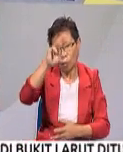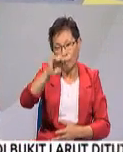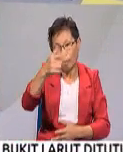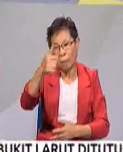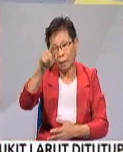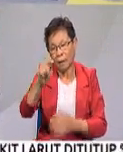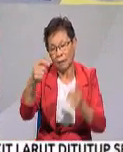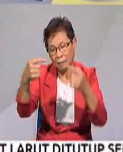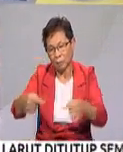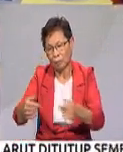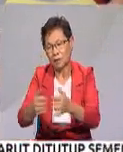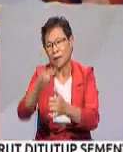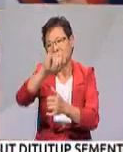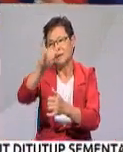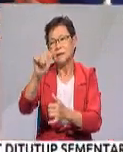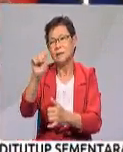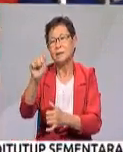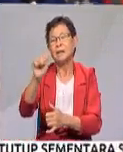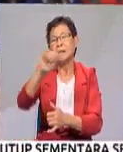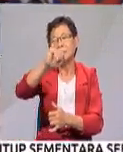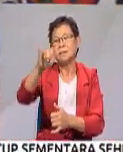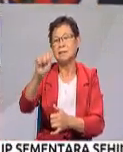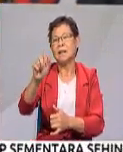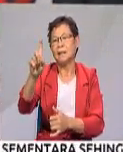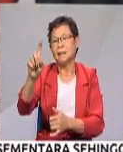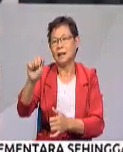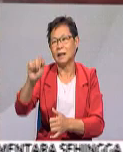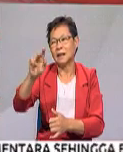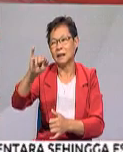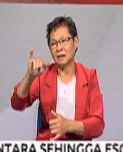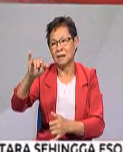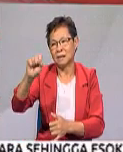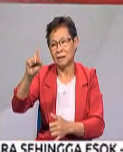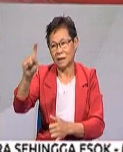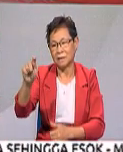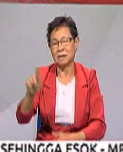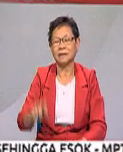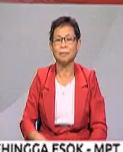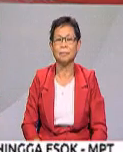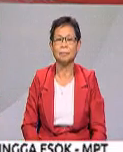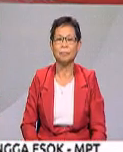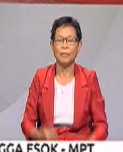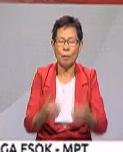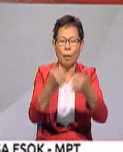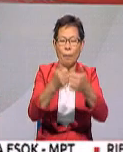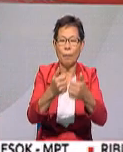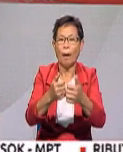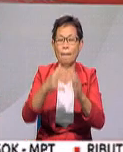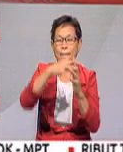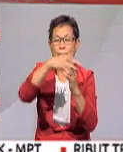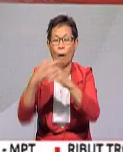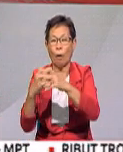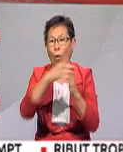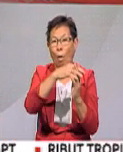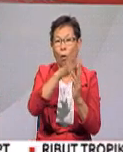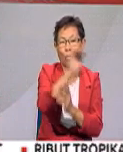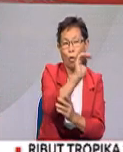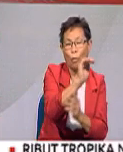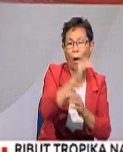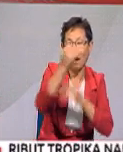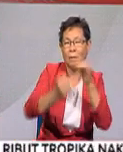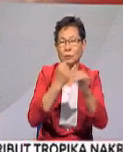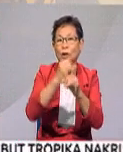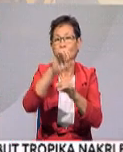Shariman dengan Jadadish. Kejohanan Rugby Cobra Antarabangsa